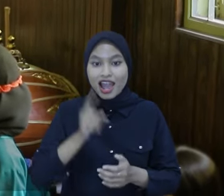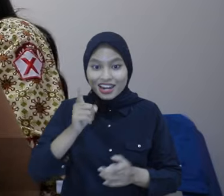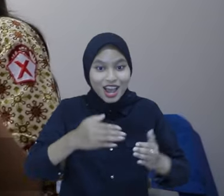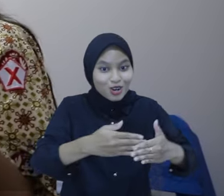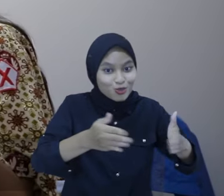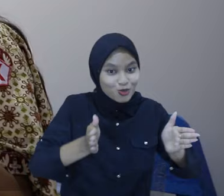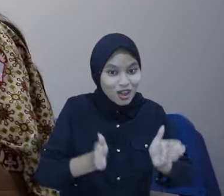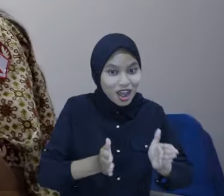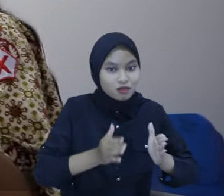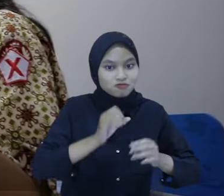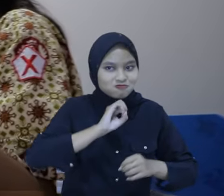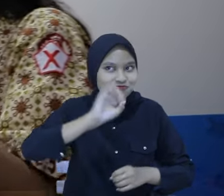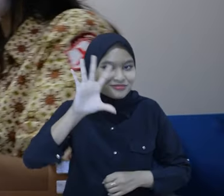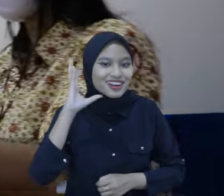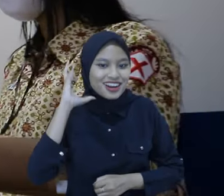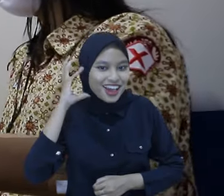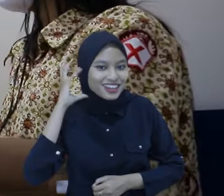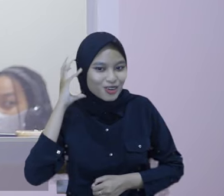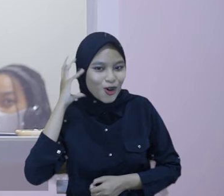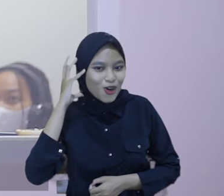serta ruang siaran radio.